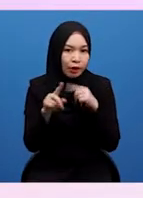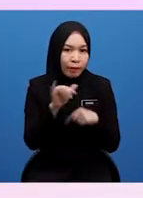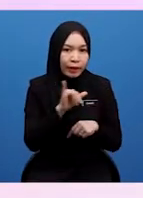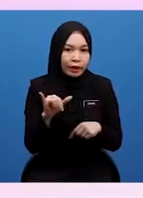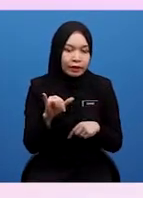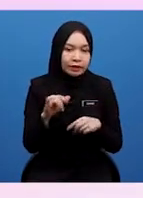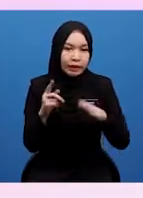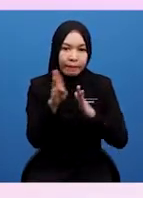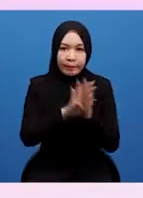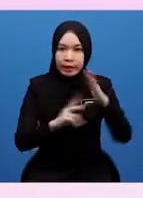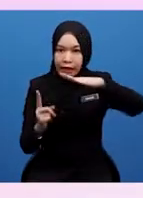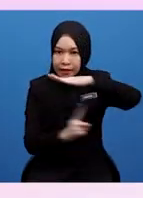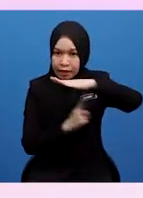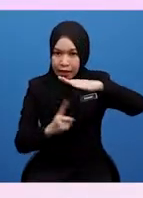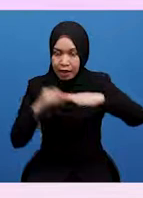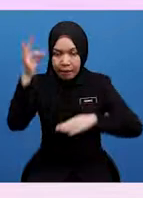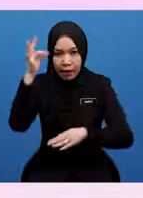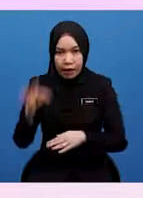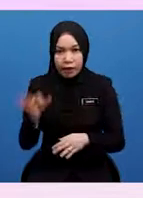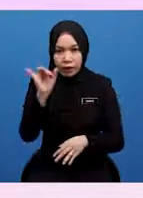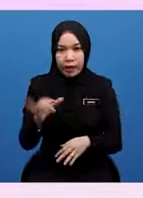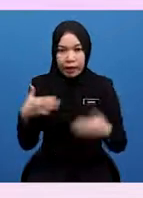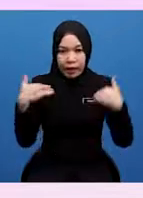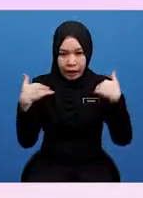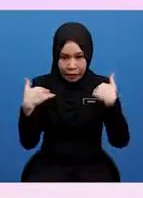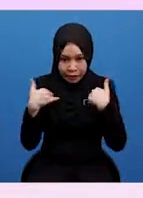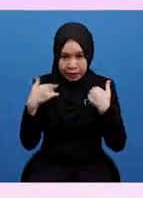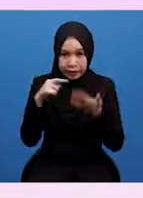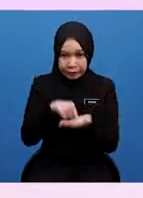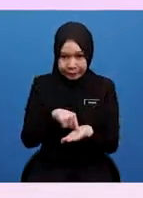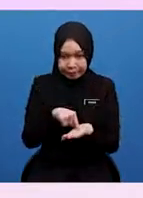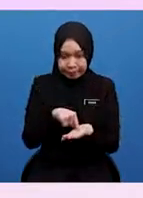Berdasarkan maklumat yang diberikan di dalam petikan di bawah,